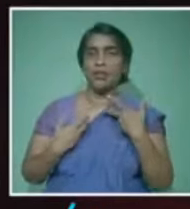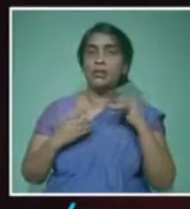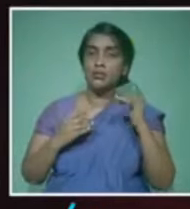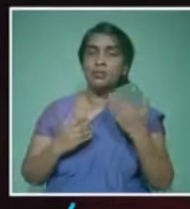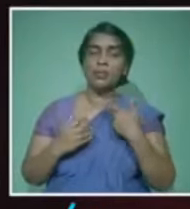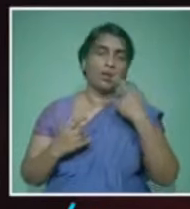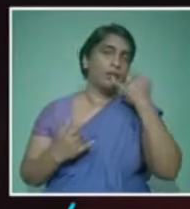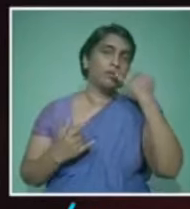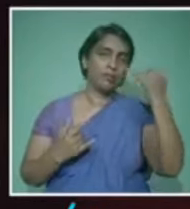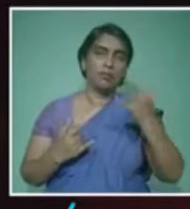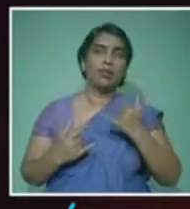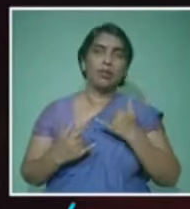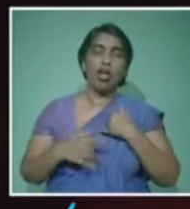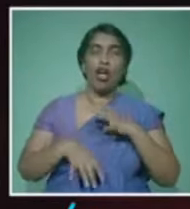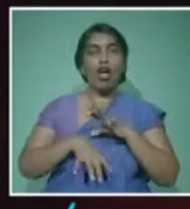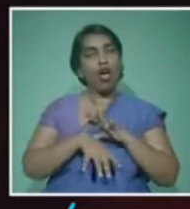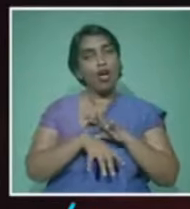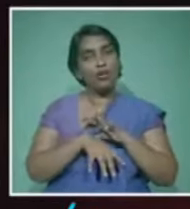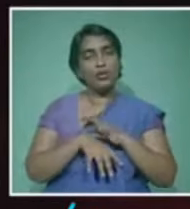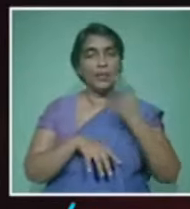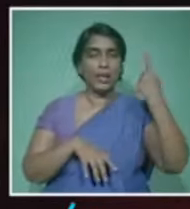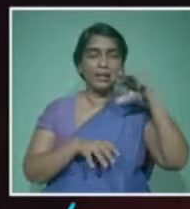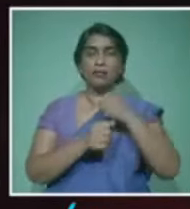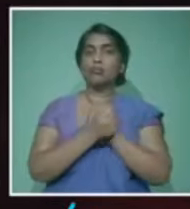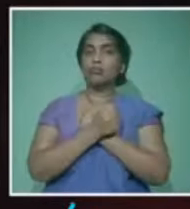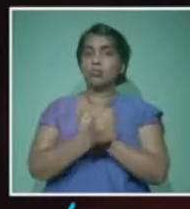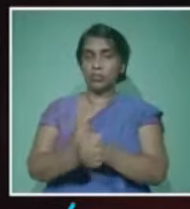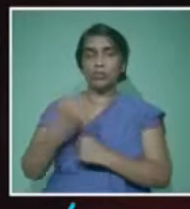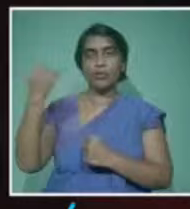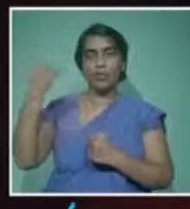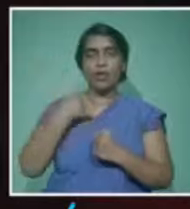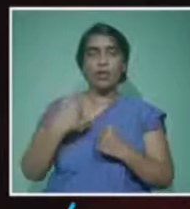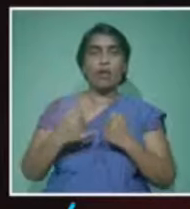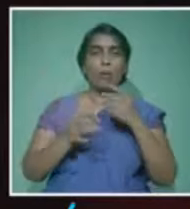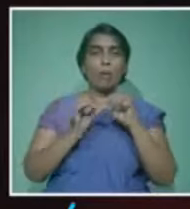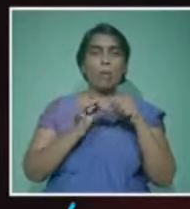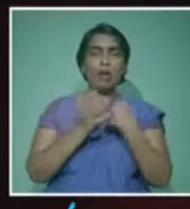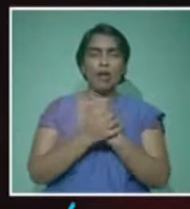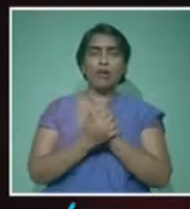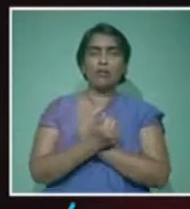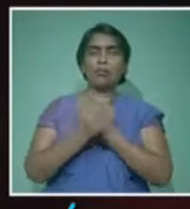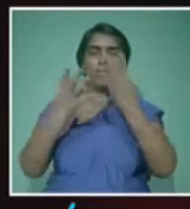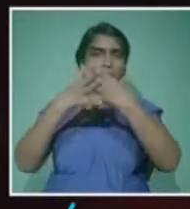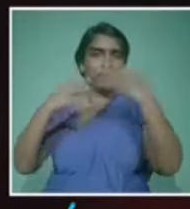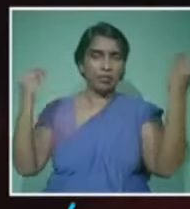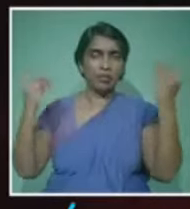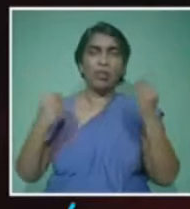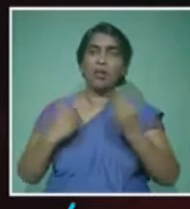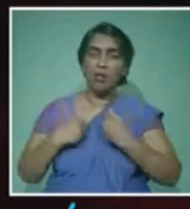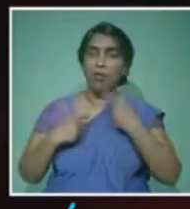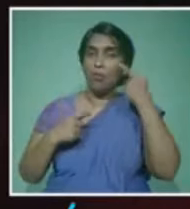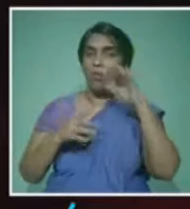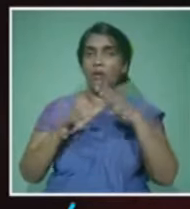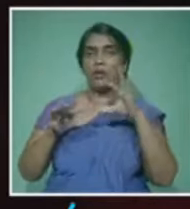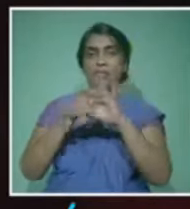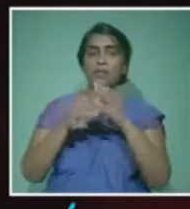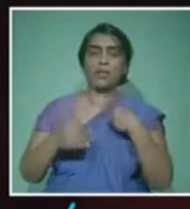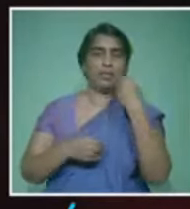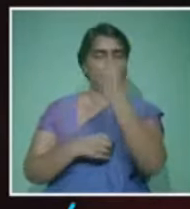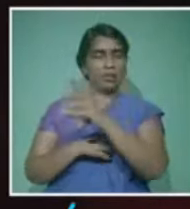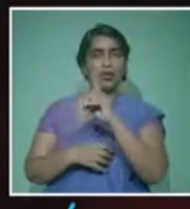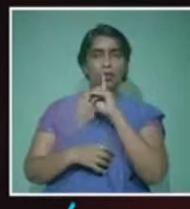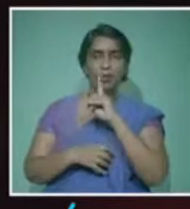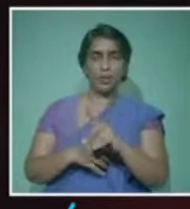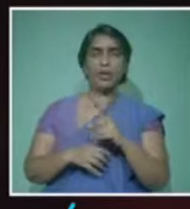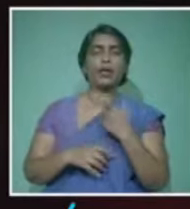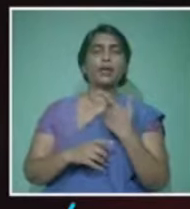मठ कथाकल की रोहल कहरी दंगीय बंधनागारे कथाकल को मैगसीन बंधनागारे विदुले विसंधिकरा किल अभी संबंधावे दिन किल की